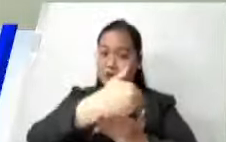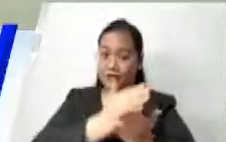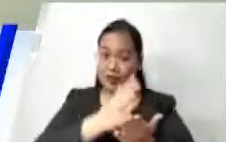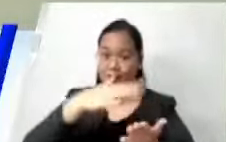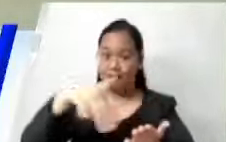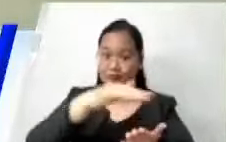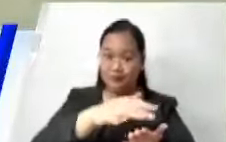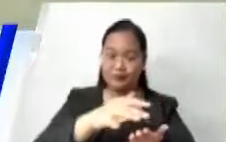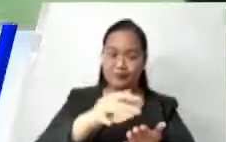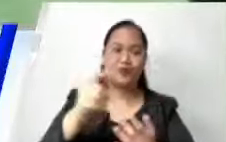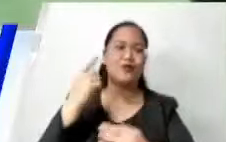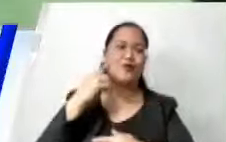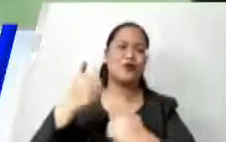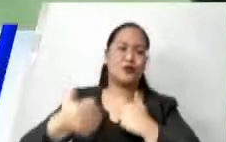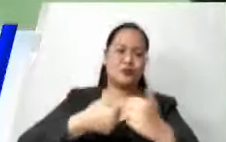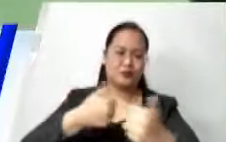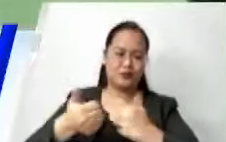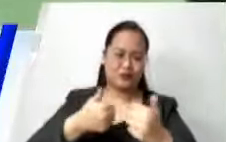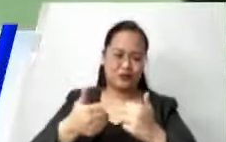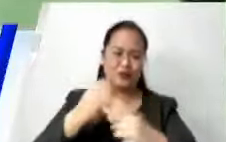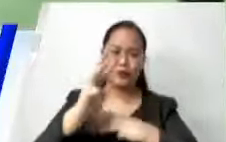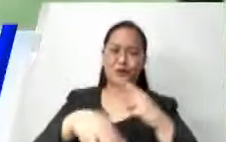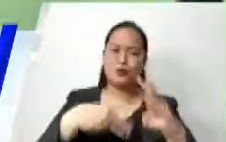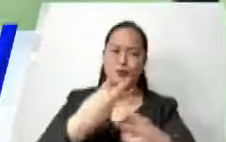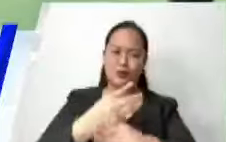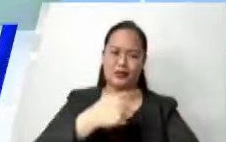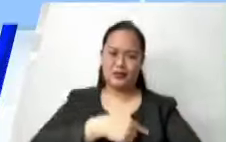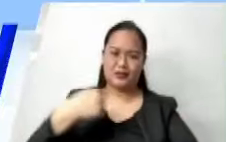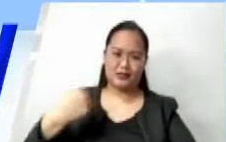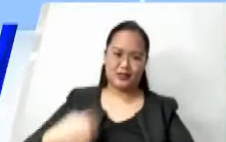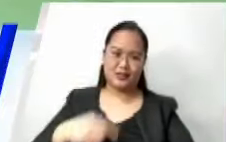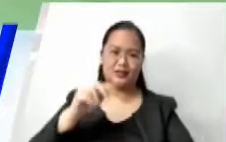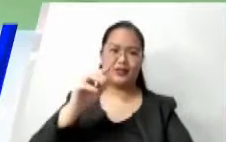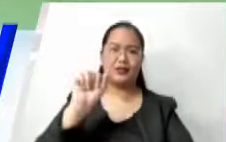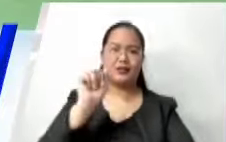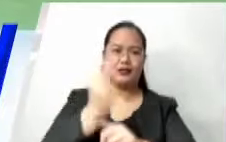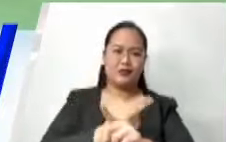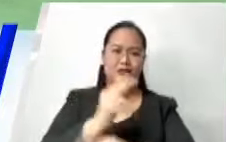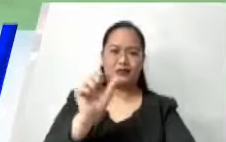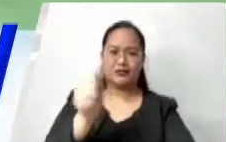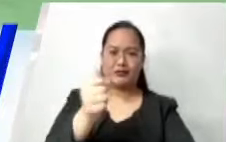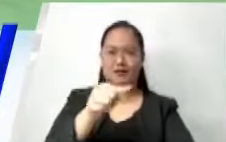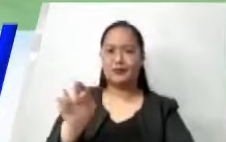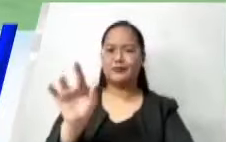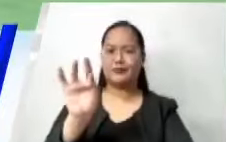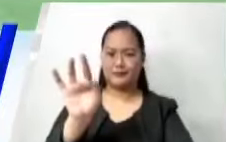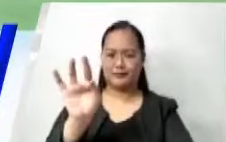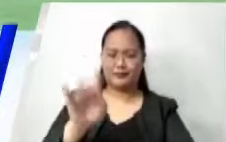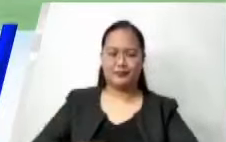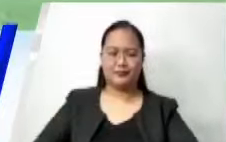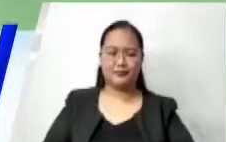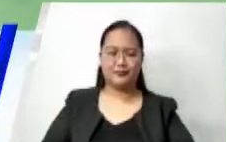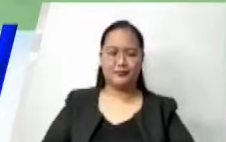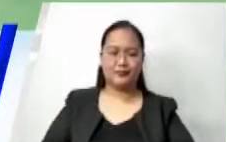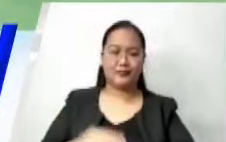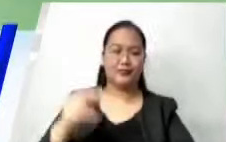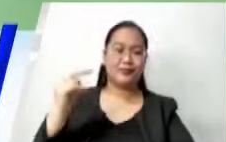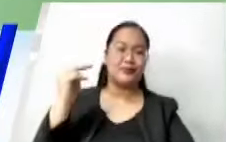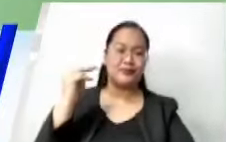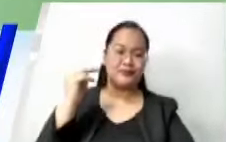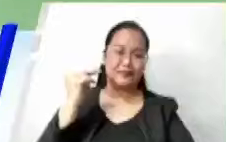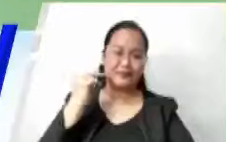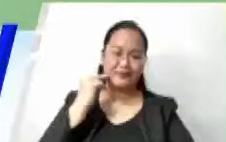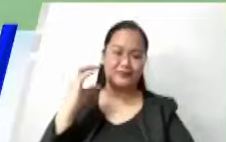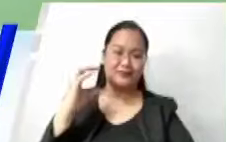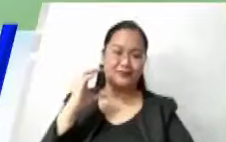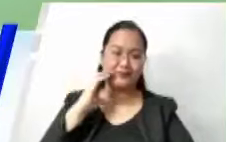na gaganapin sa Chongli, China sa August 10 hanggang 18. Si Nicolette Celis, 7 years old, ang